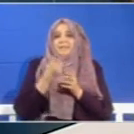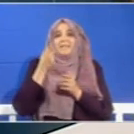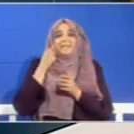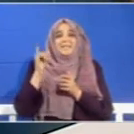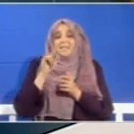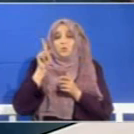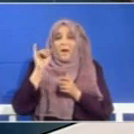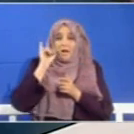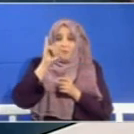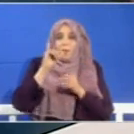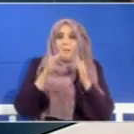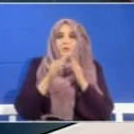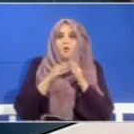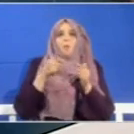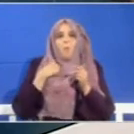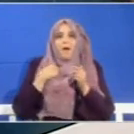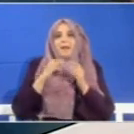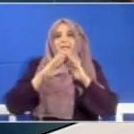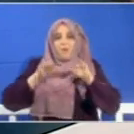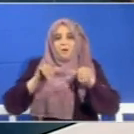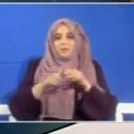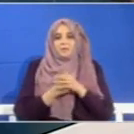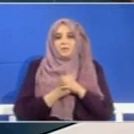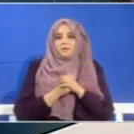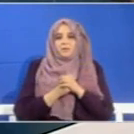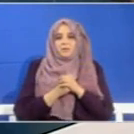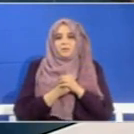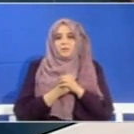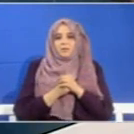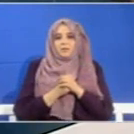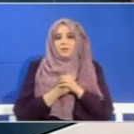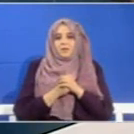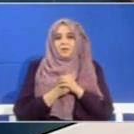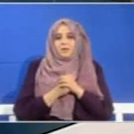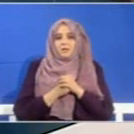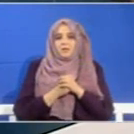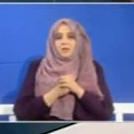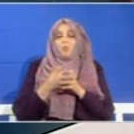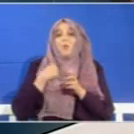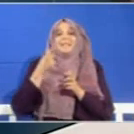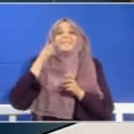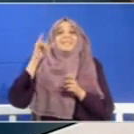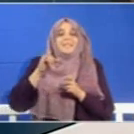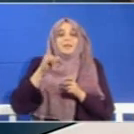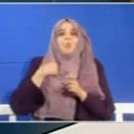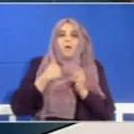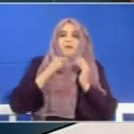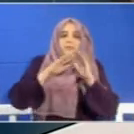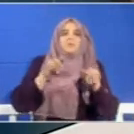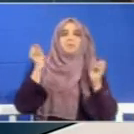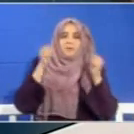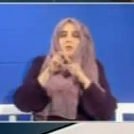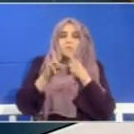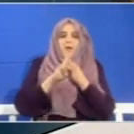قصد الطلاق هو هكذا. ها نواه بلي انا قصدت بلي نطلقك ما قصدتش بلي راكي مطلقه. ها نعم ان شاء الله